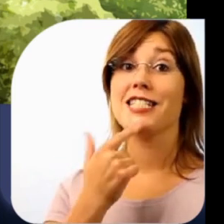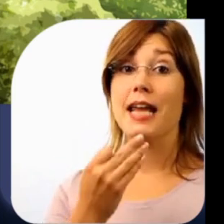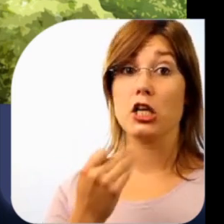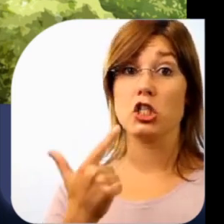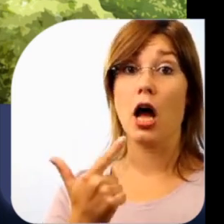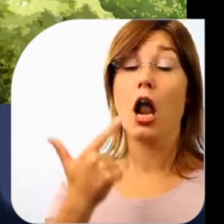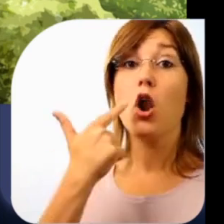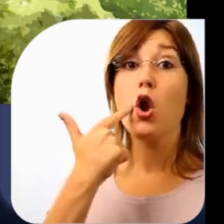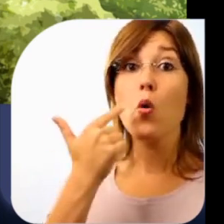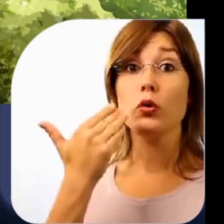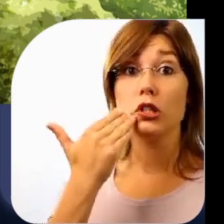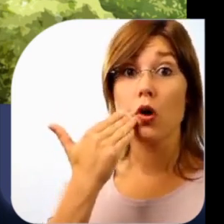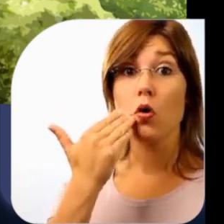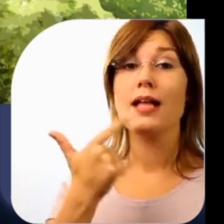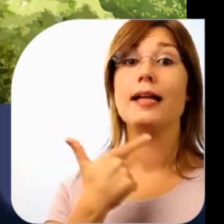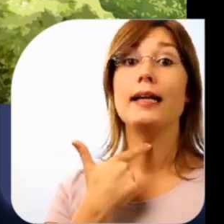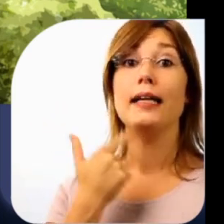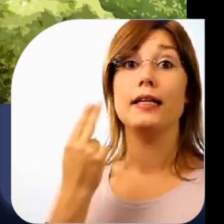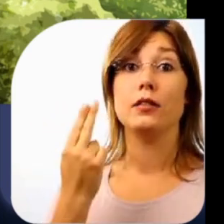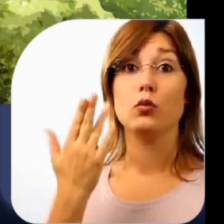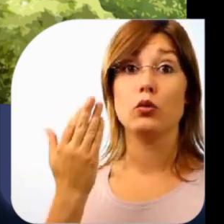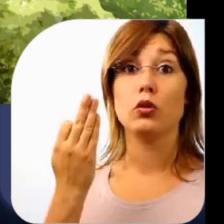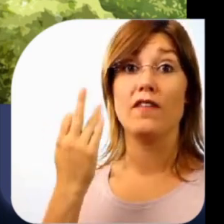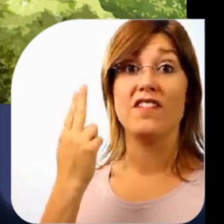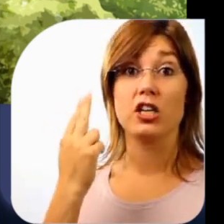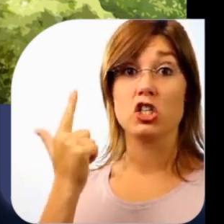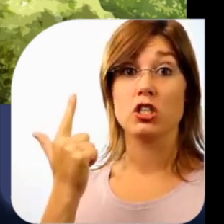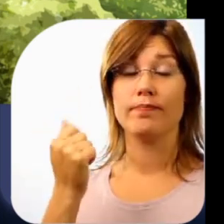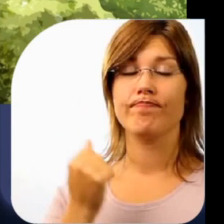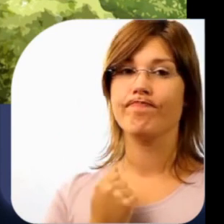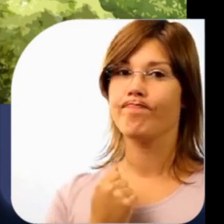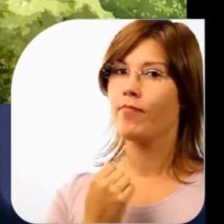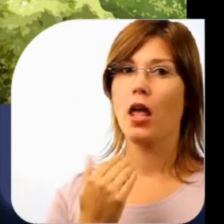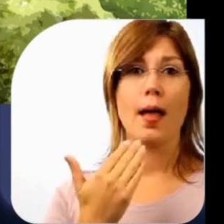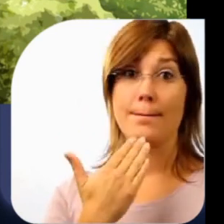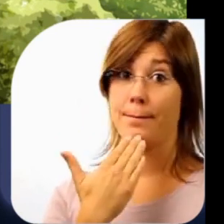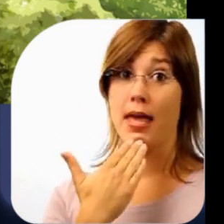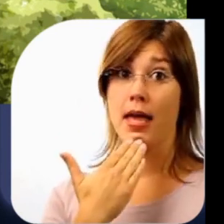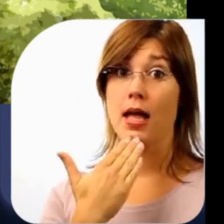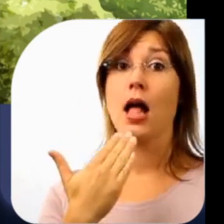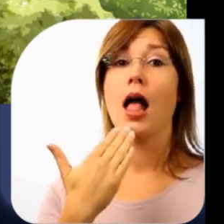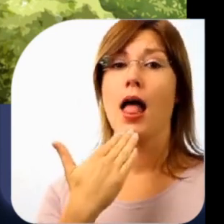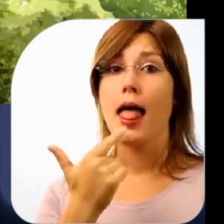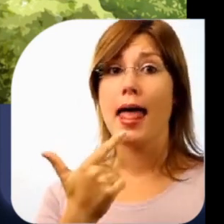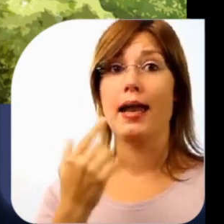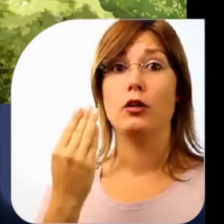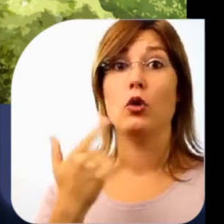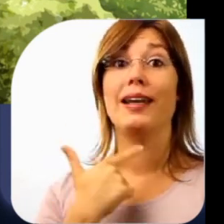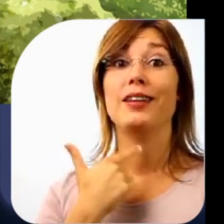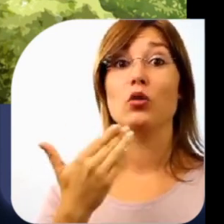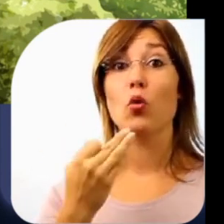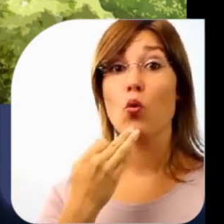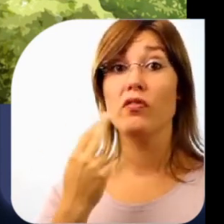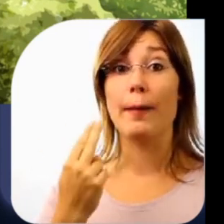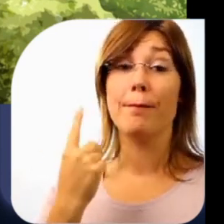Elle chercha longtemps les autres vaches, mais elle ne